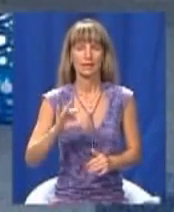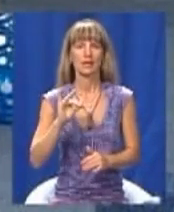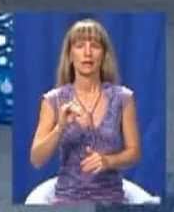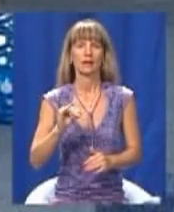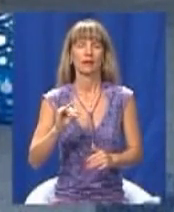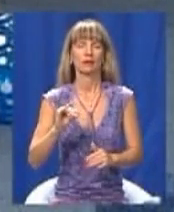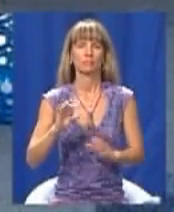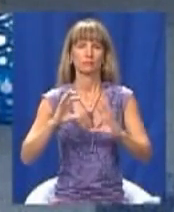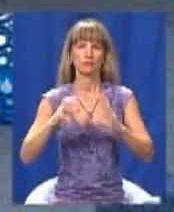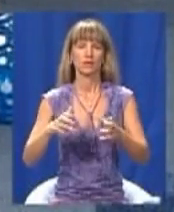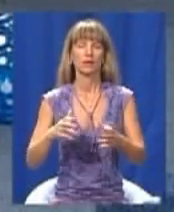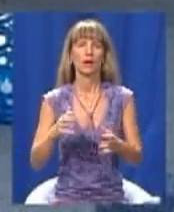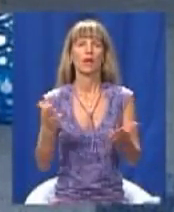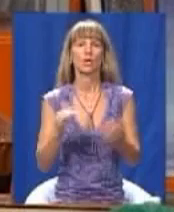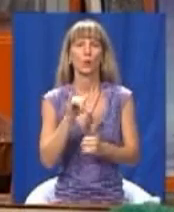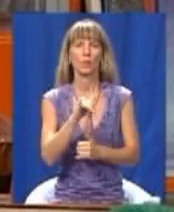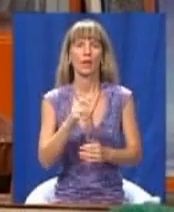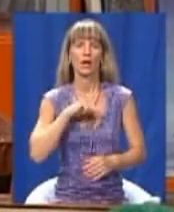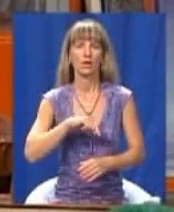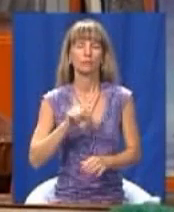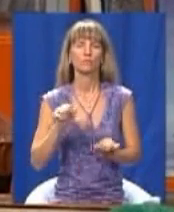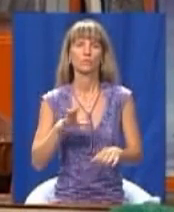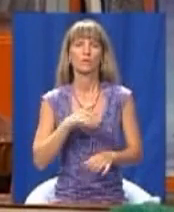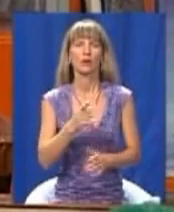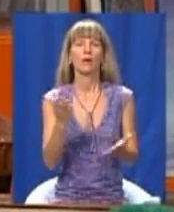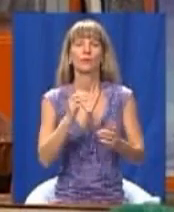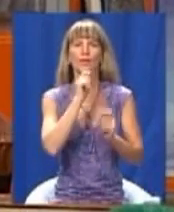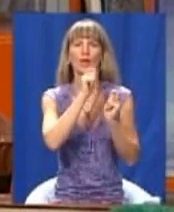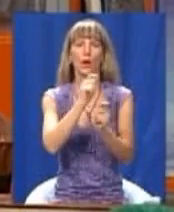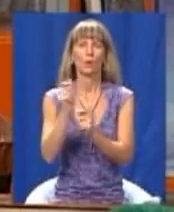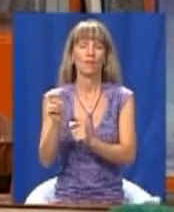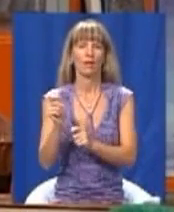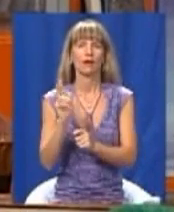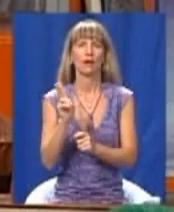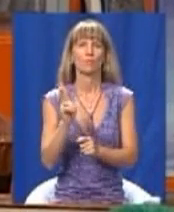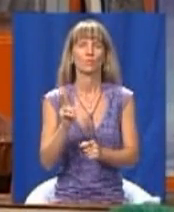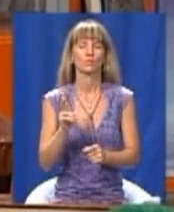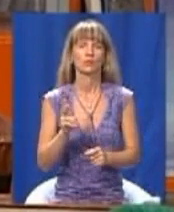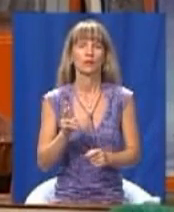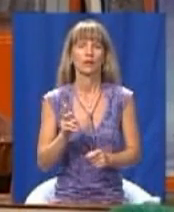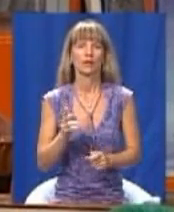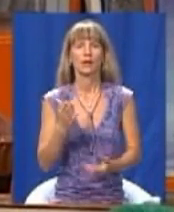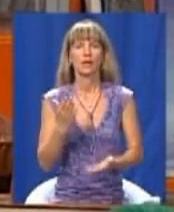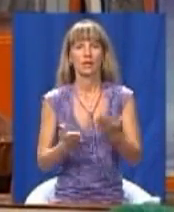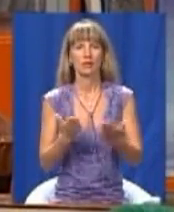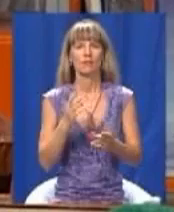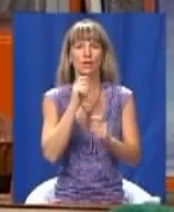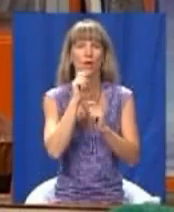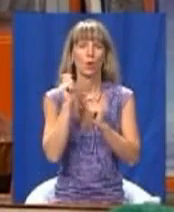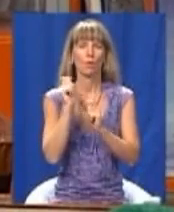ти про неї знаєш? Який в неї характер? Чи, можливо, її колись дарували комусь для того, аби якимось символом вона була? Її, мабуть,